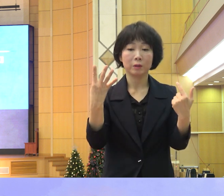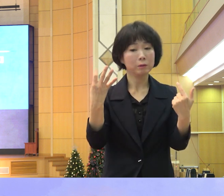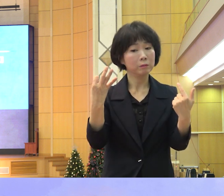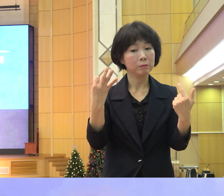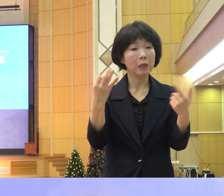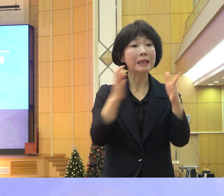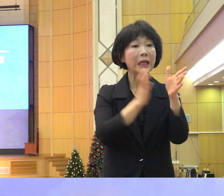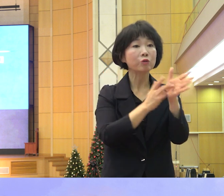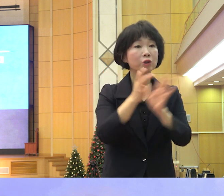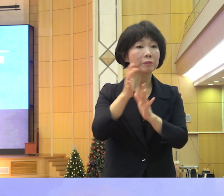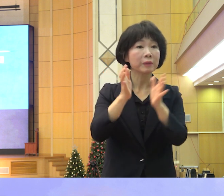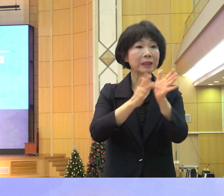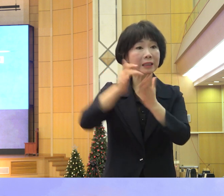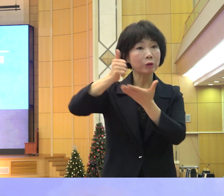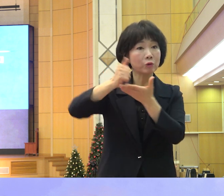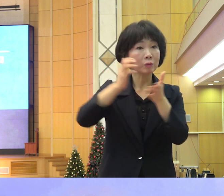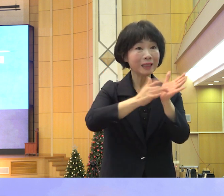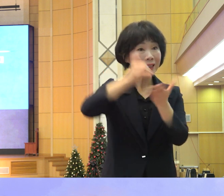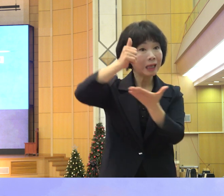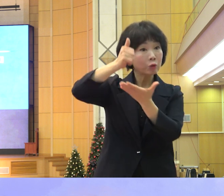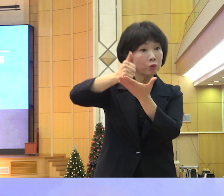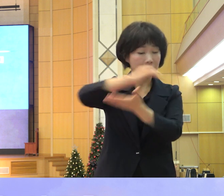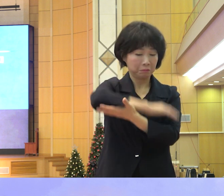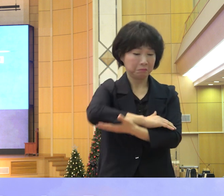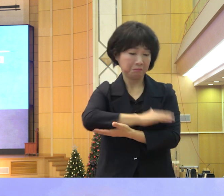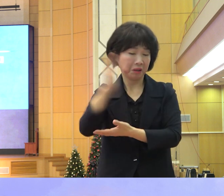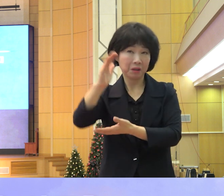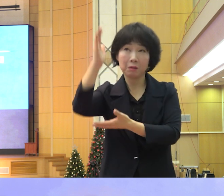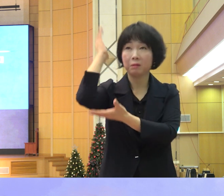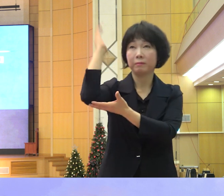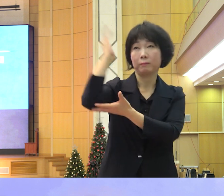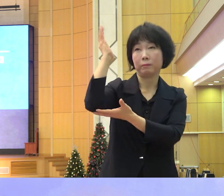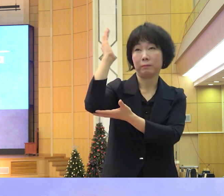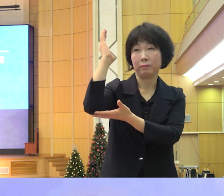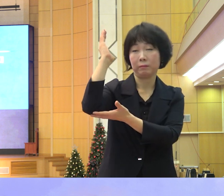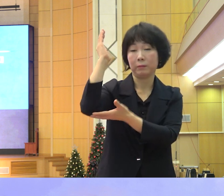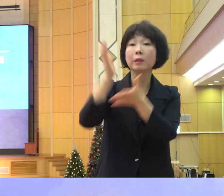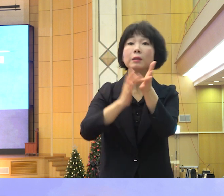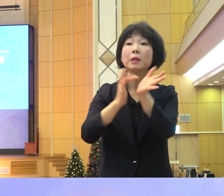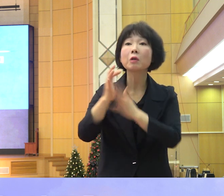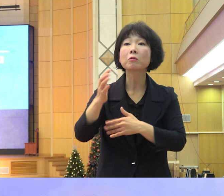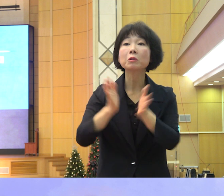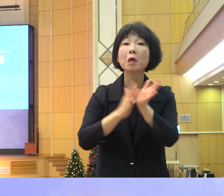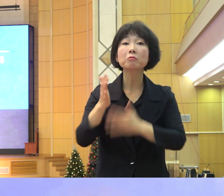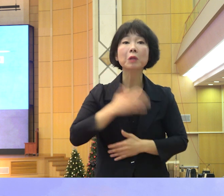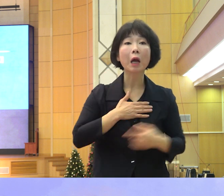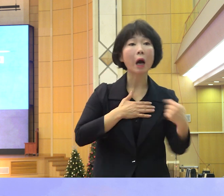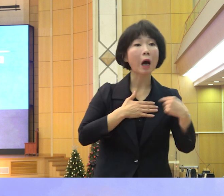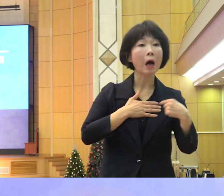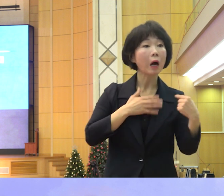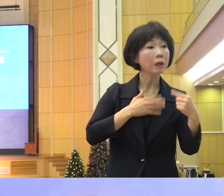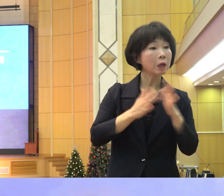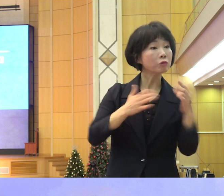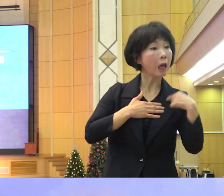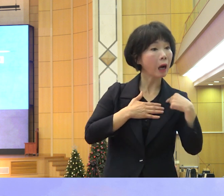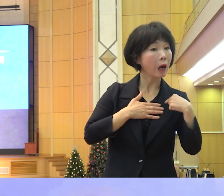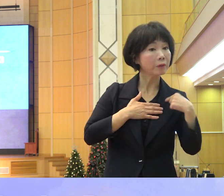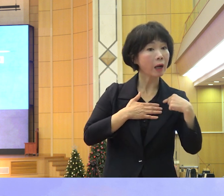예수께서 가라사대, 예수님 말씀합니다. 내가 곧 길이요